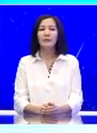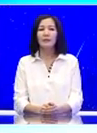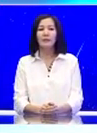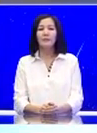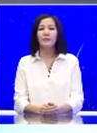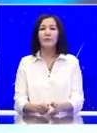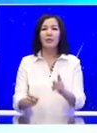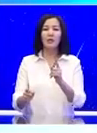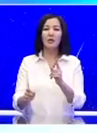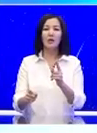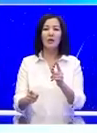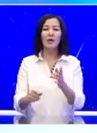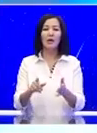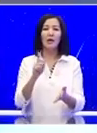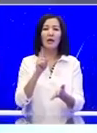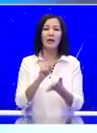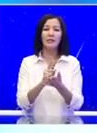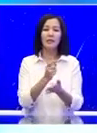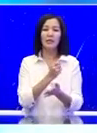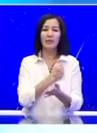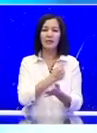Мына жиындарға шақырылған әскери қызметшілерге